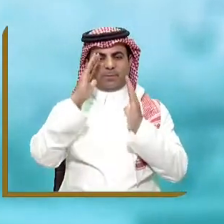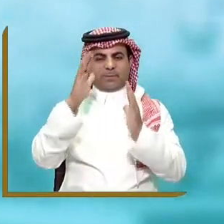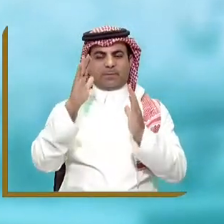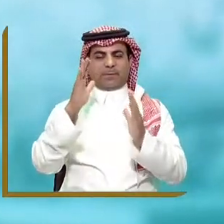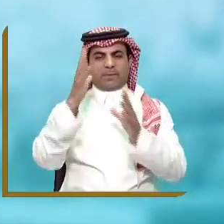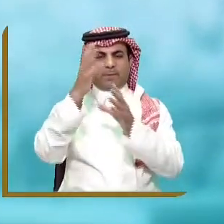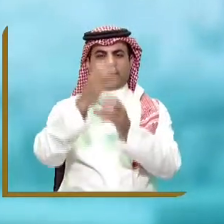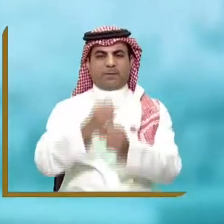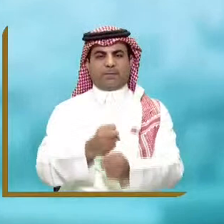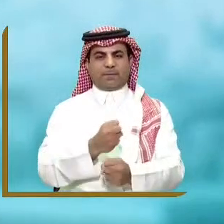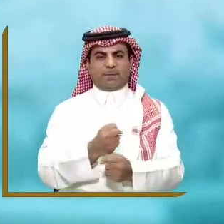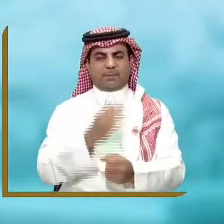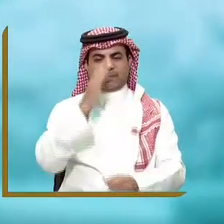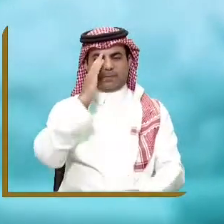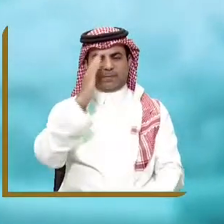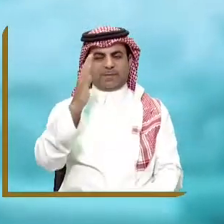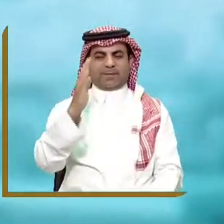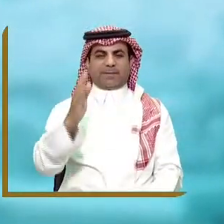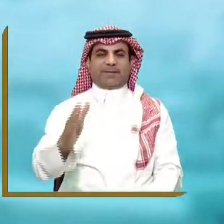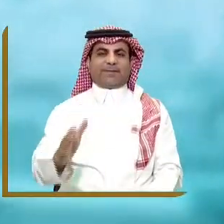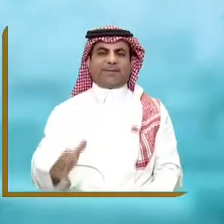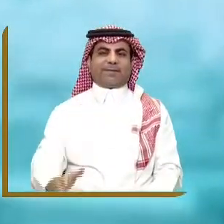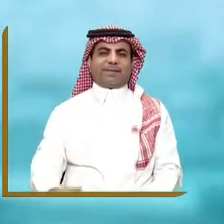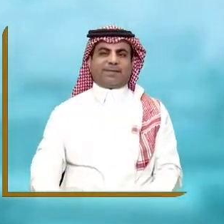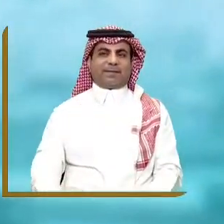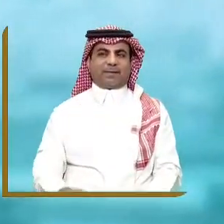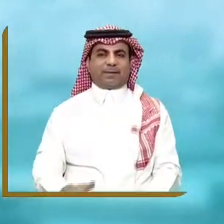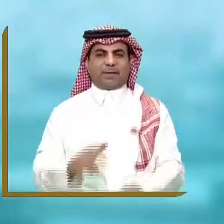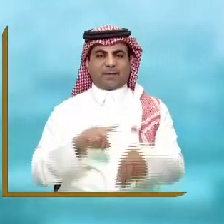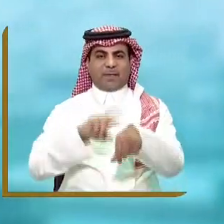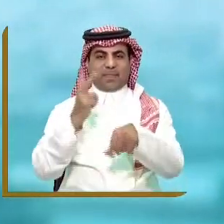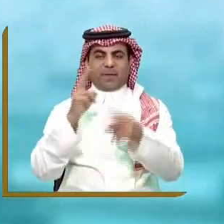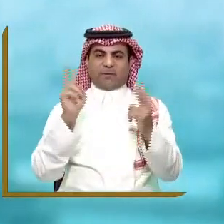شكرا لكم، ابقوا في سلام وأمان وعافية، ونلتقيكم إن شاء الله عند